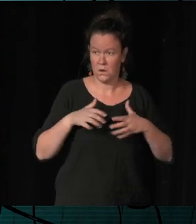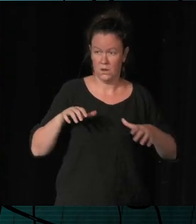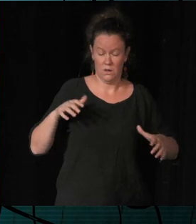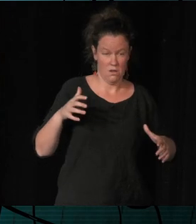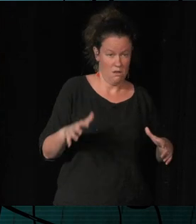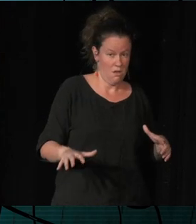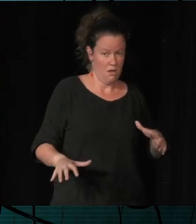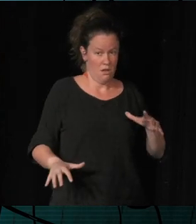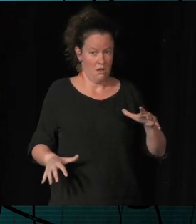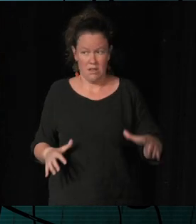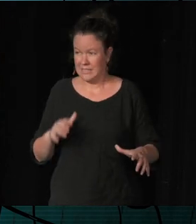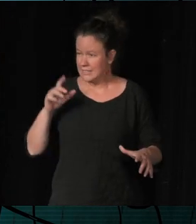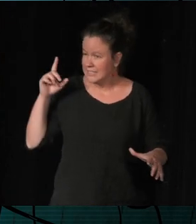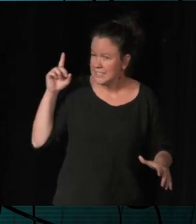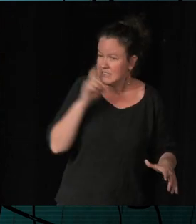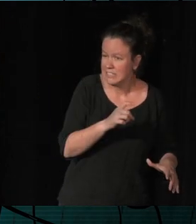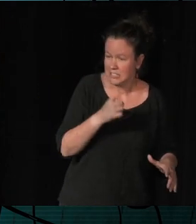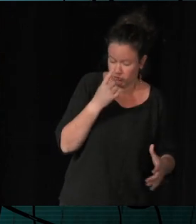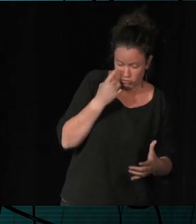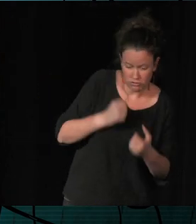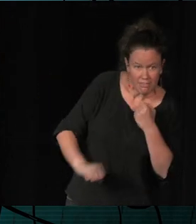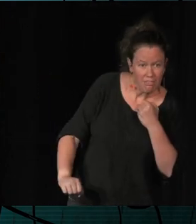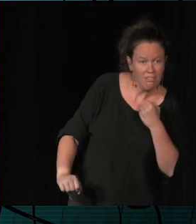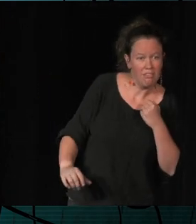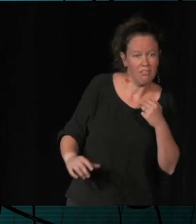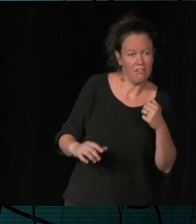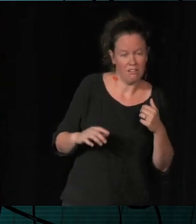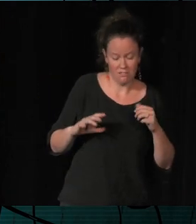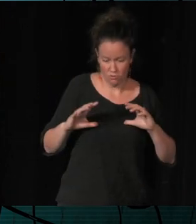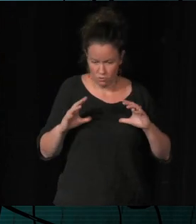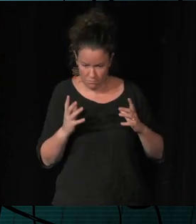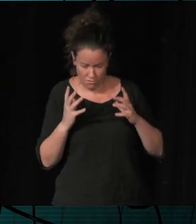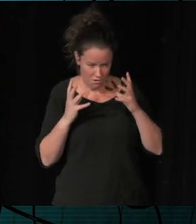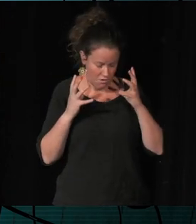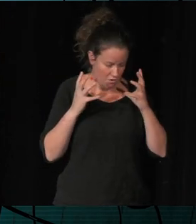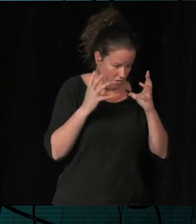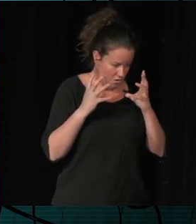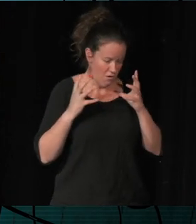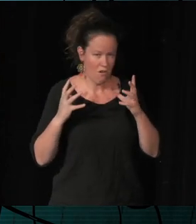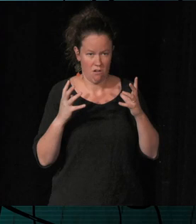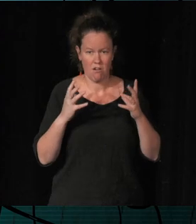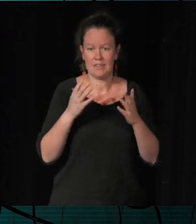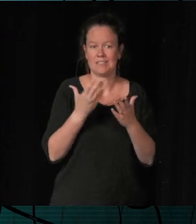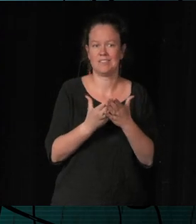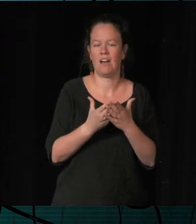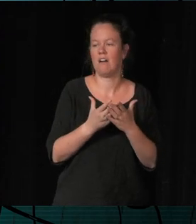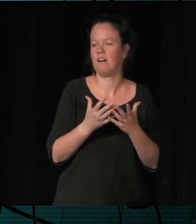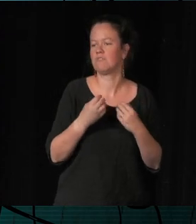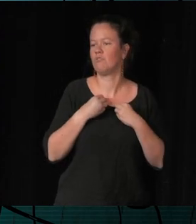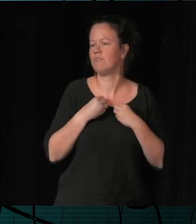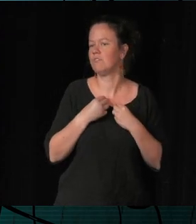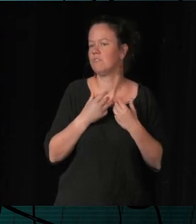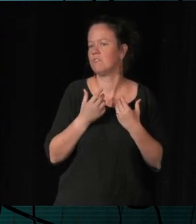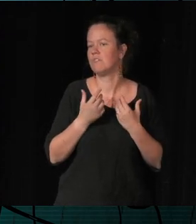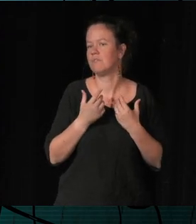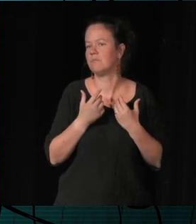encombrer le personnage et le joueur ou la joueuse, et créer justement quelque chose de, où on sent un petit peu